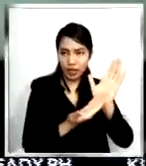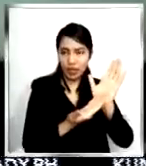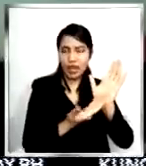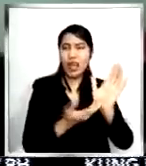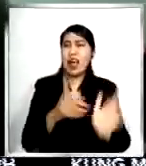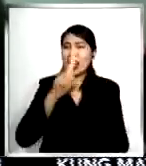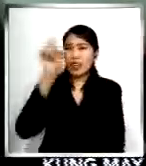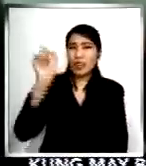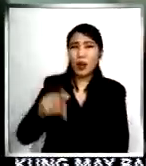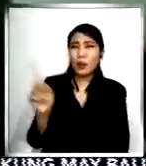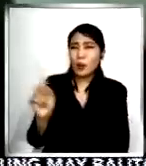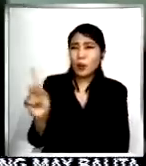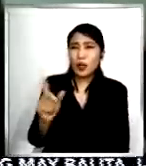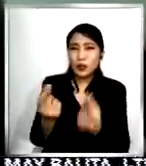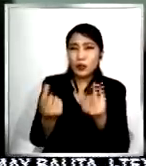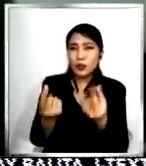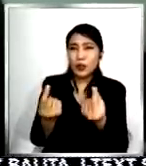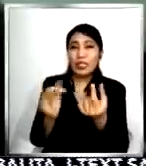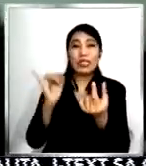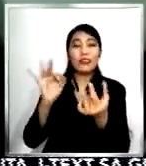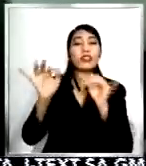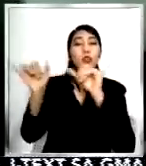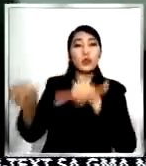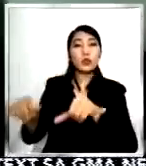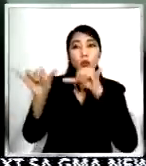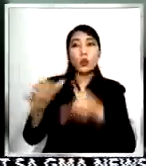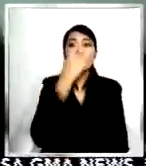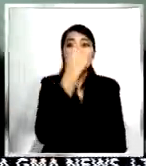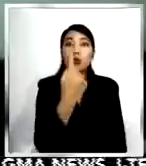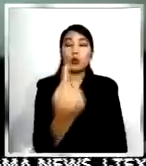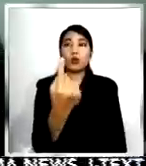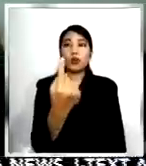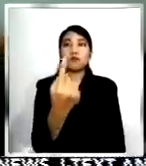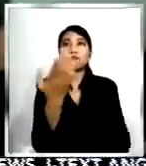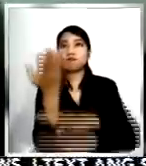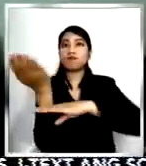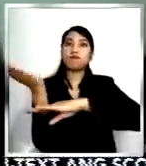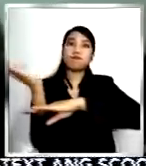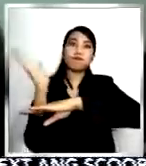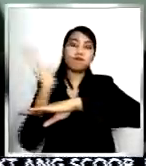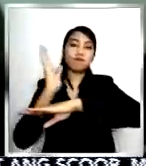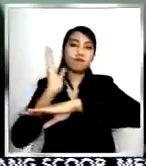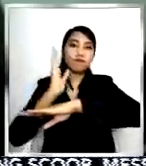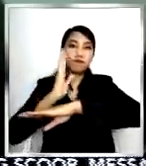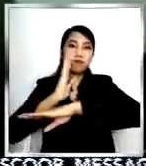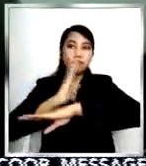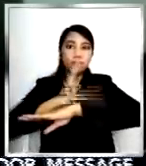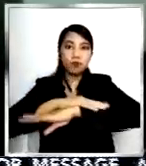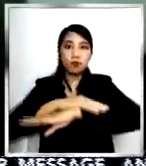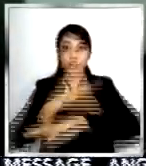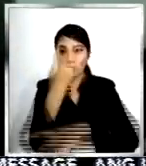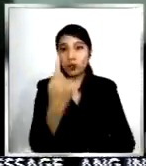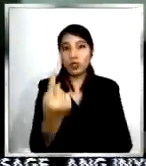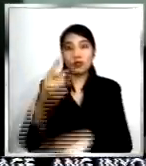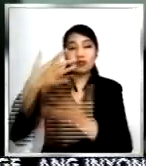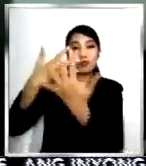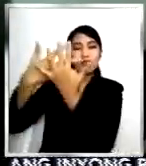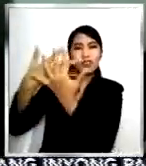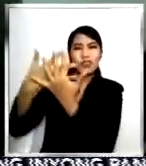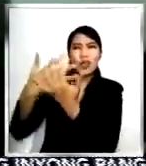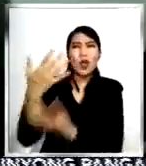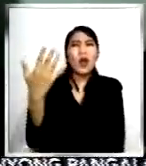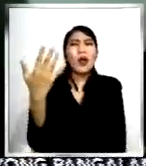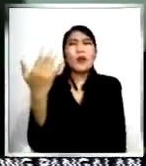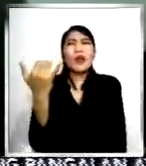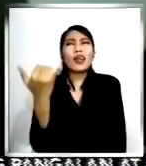siya, solo siya, lumilipas ang 24 oras na nagsosolo lang siya, anong good conduct doon?